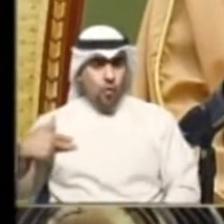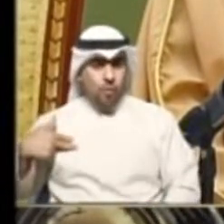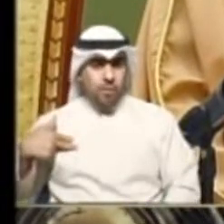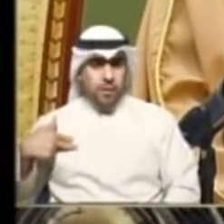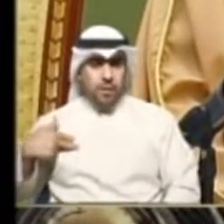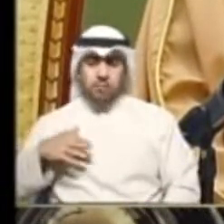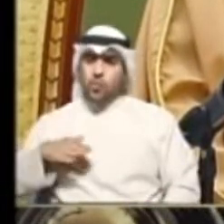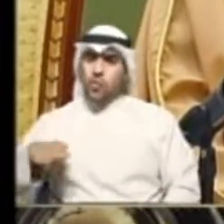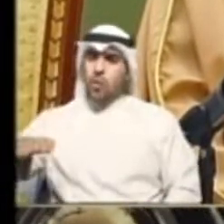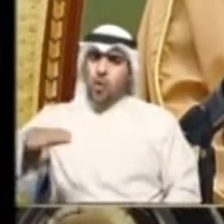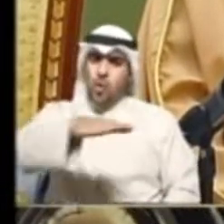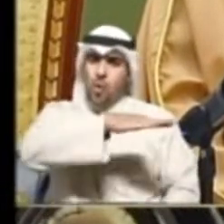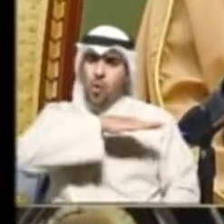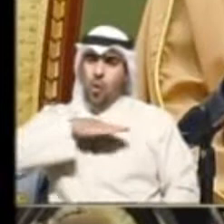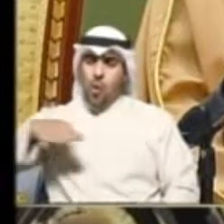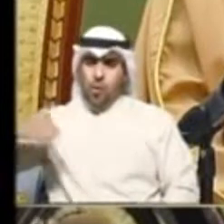والجميع